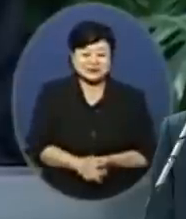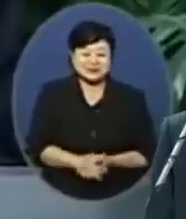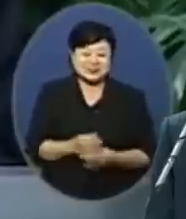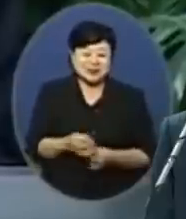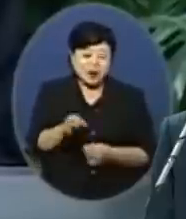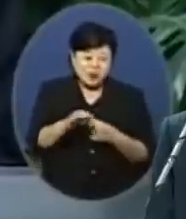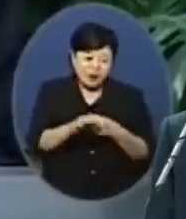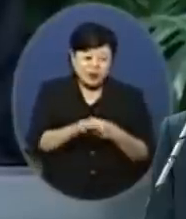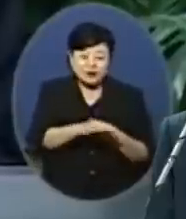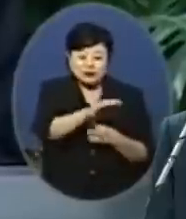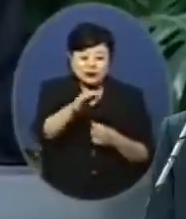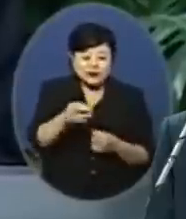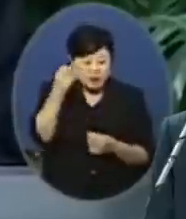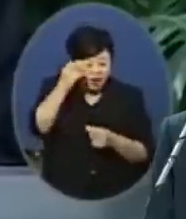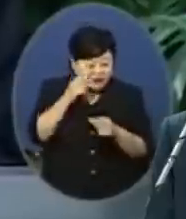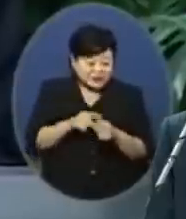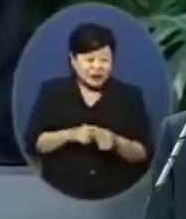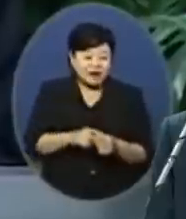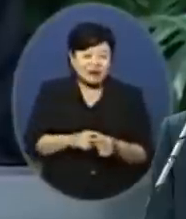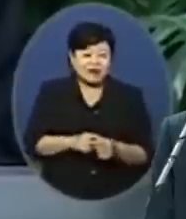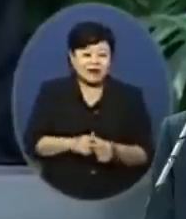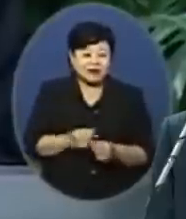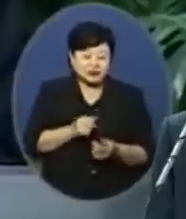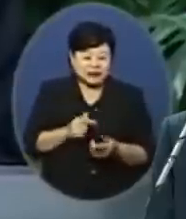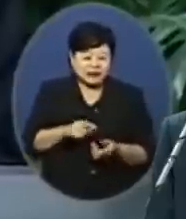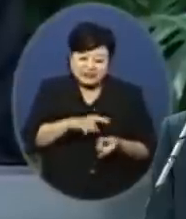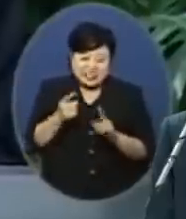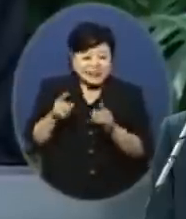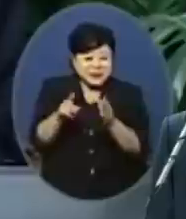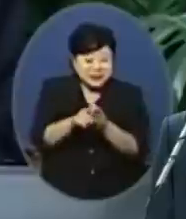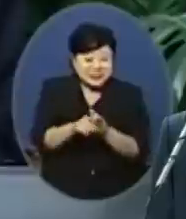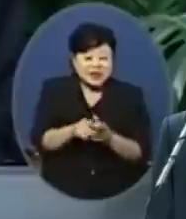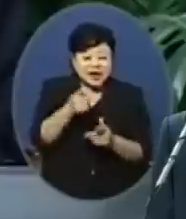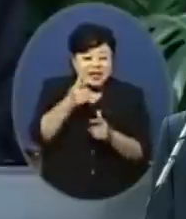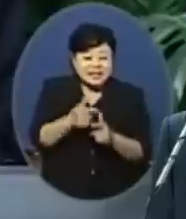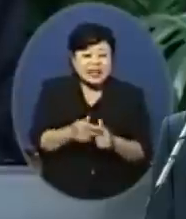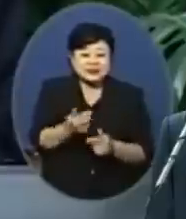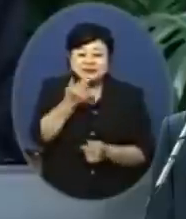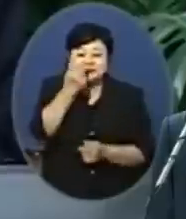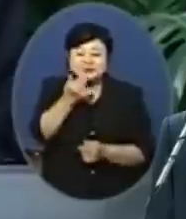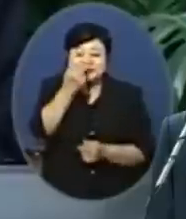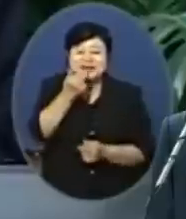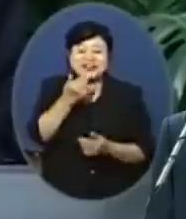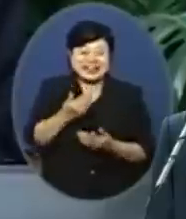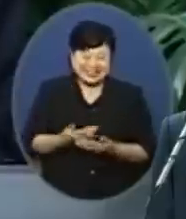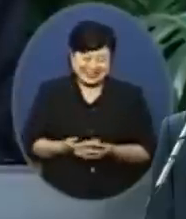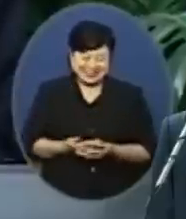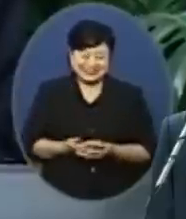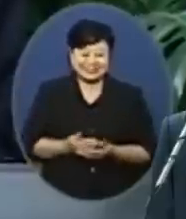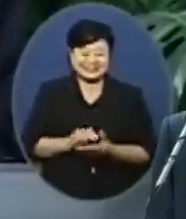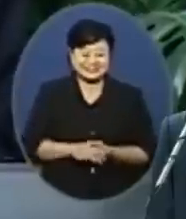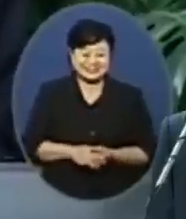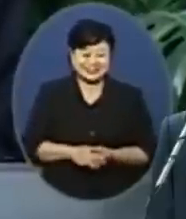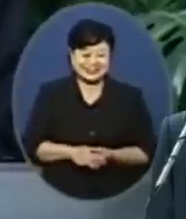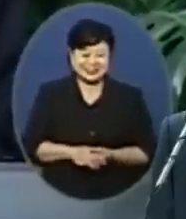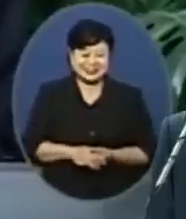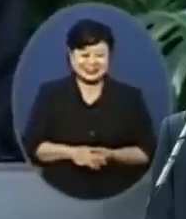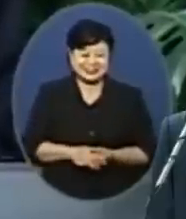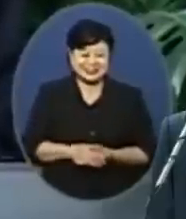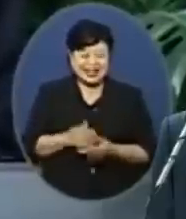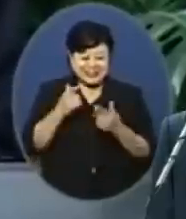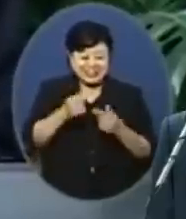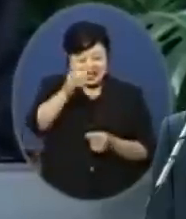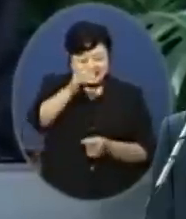그러면 우리는 영적으로 안 죽고 살아나기 위해서는 예수님의 냄새를 맡아야 돼. 그리고